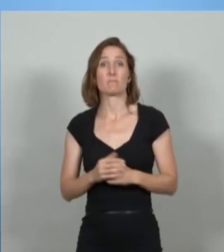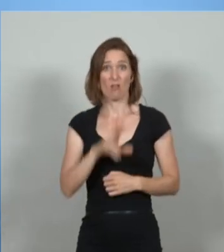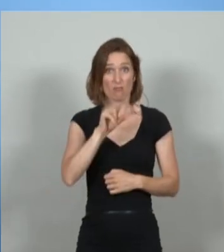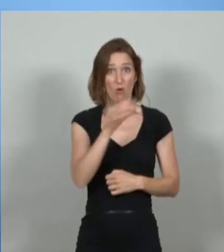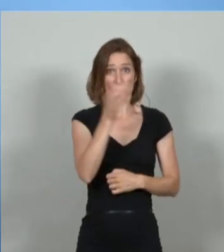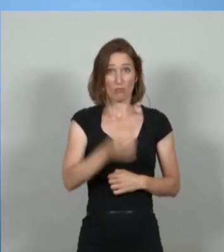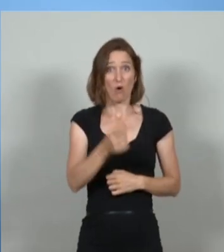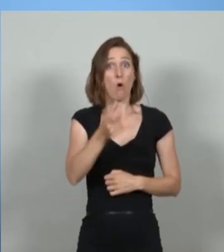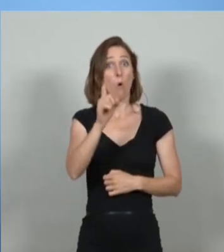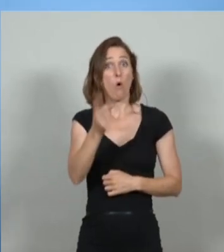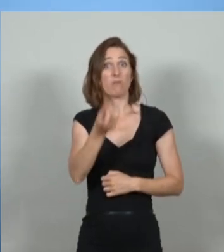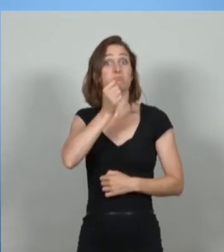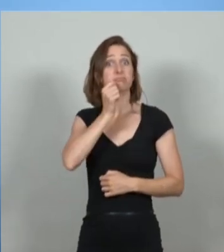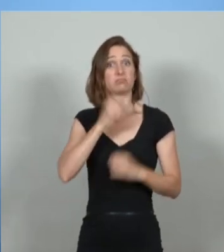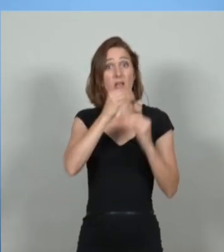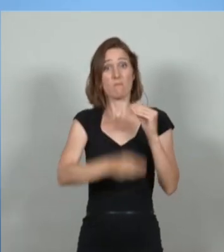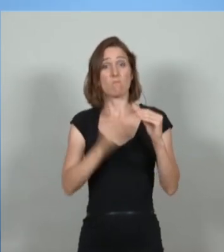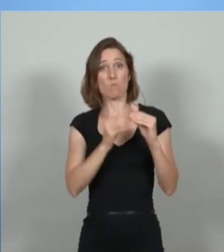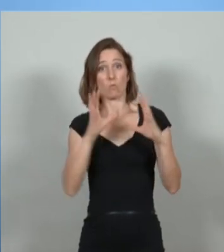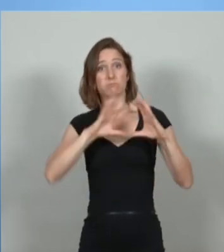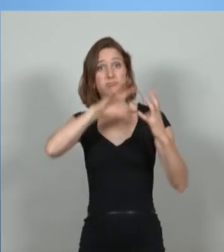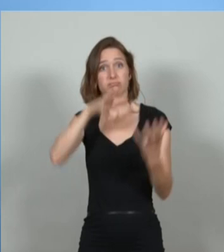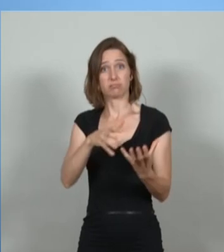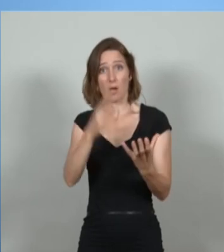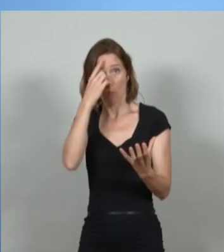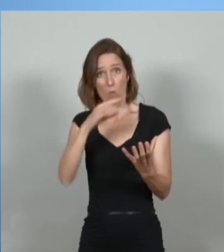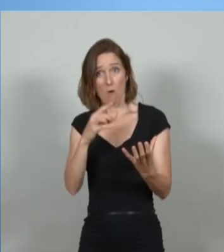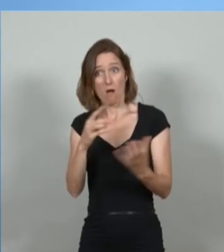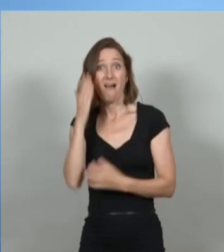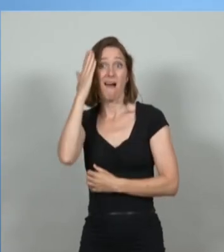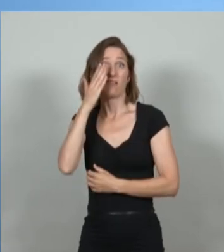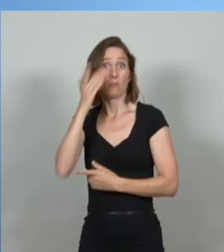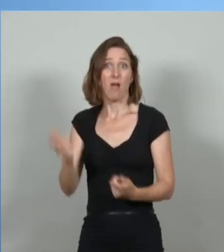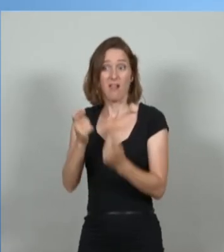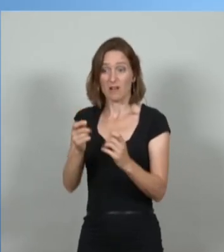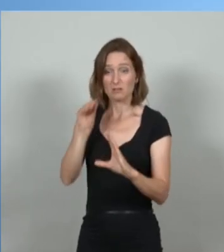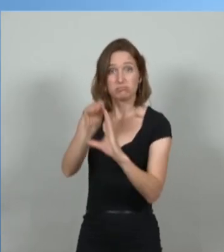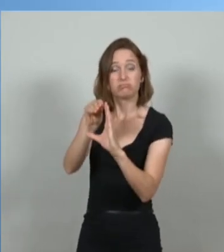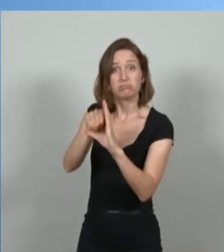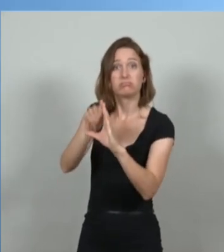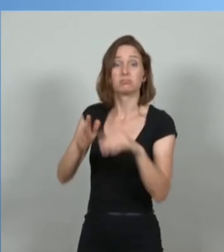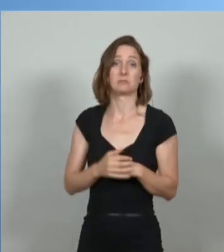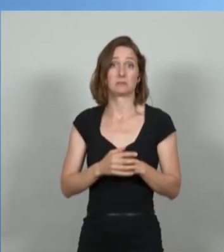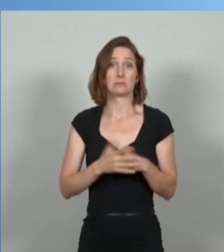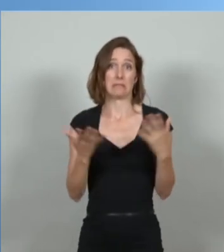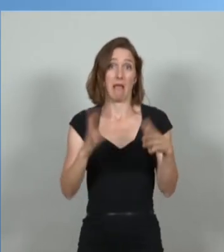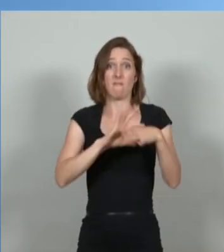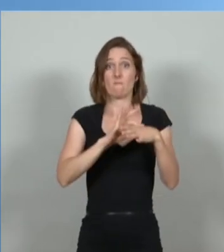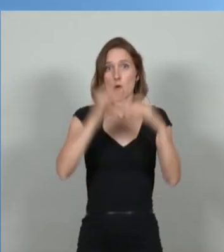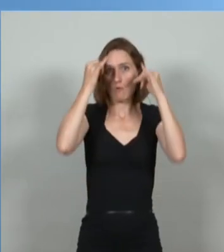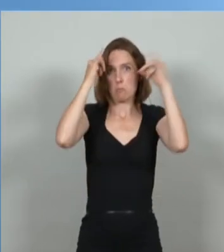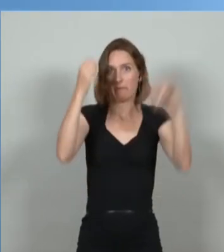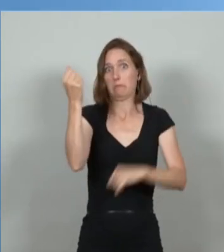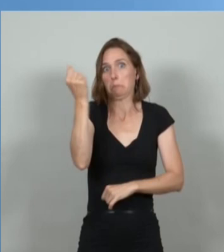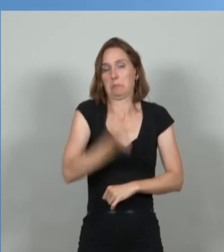notamment pour la culture des aliments destinés aux animaux d'élevage parmi tous les produits d'origine animale la viande de bœuf et celle qui consomme